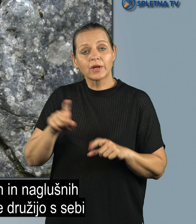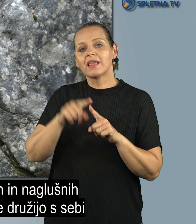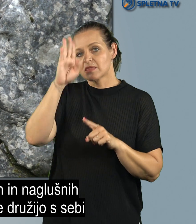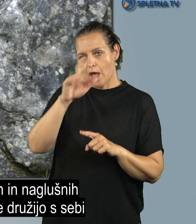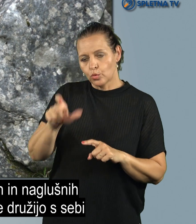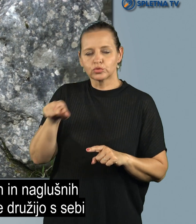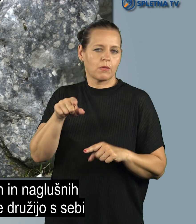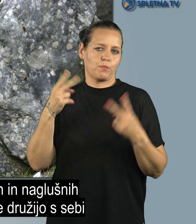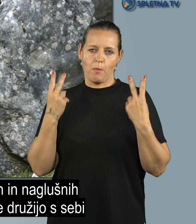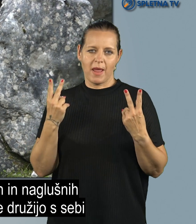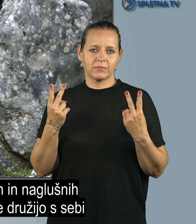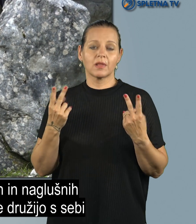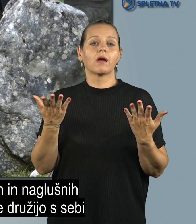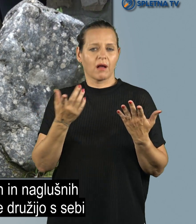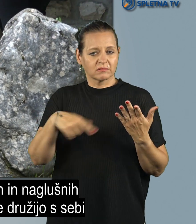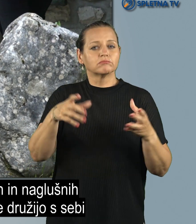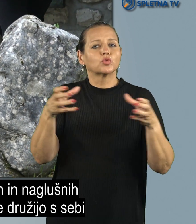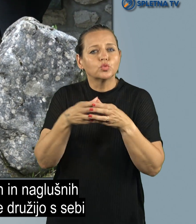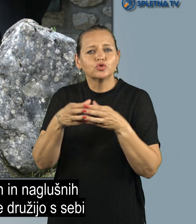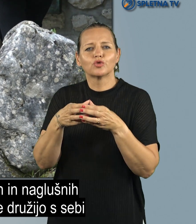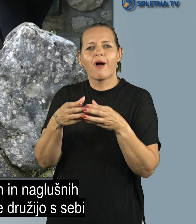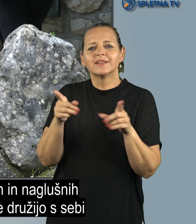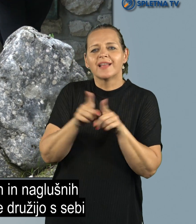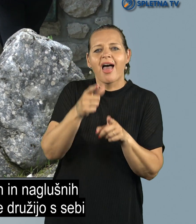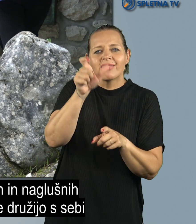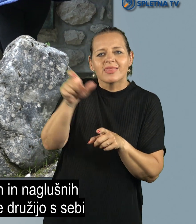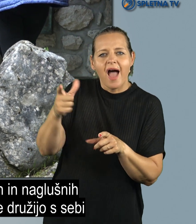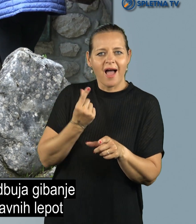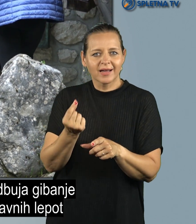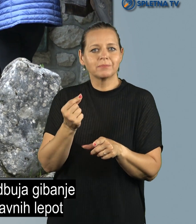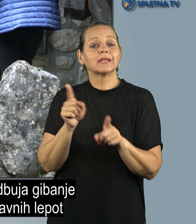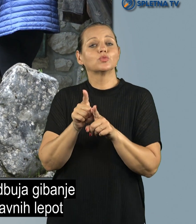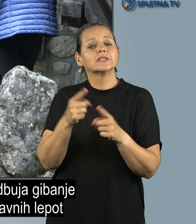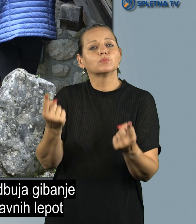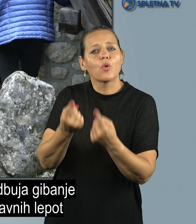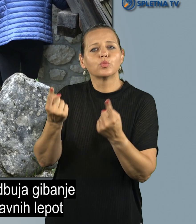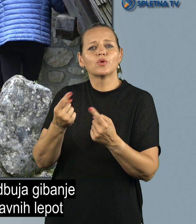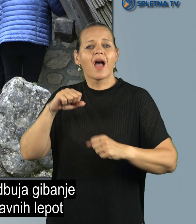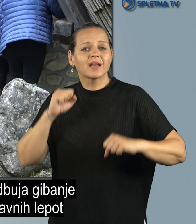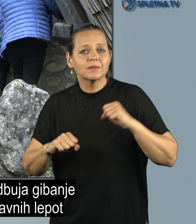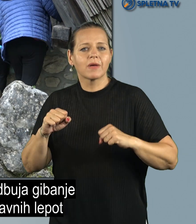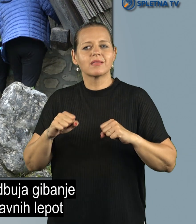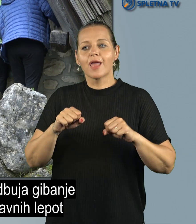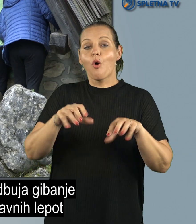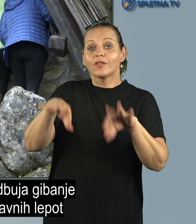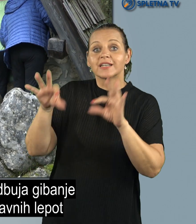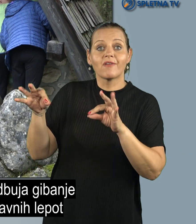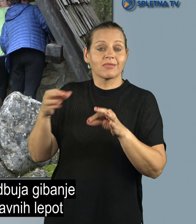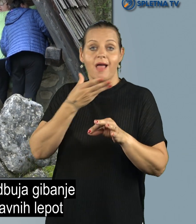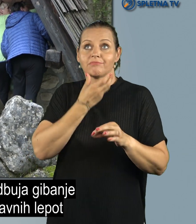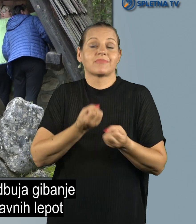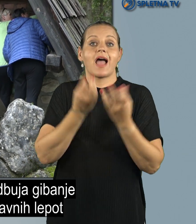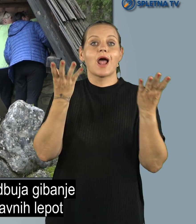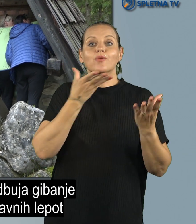Rehabilitacija gluhih in naglušnih je pomembna, ker se družijo sebi enakimi in ker spodbuja gibanje in